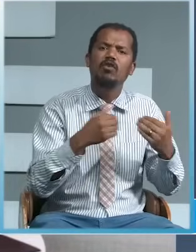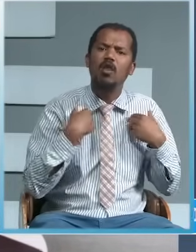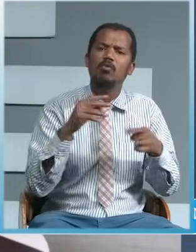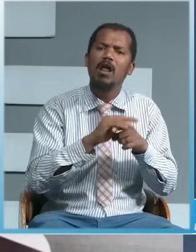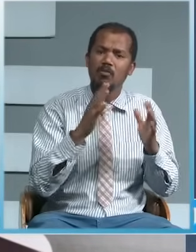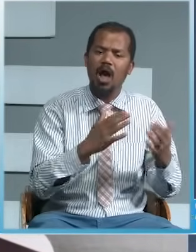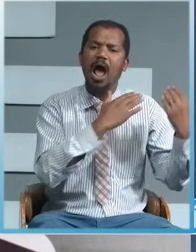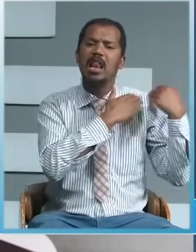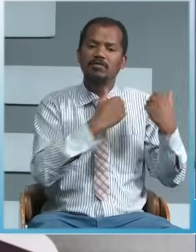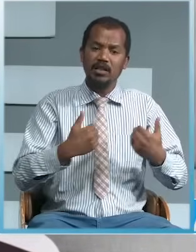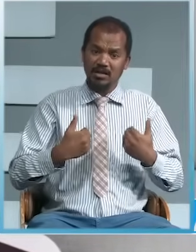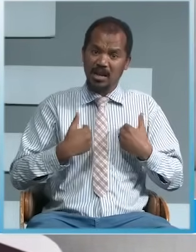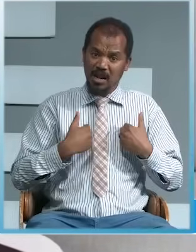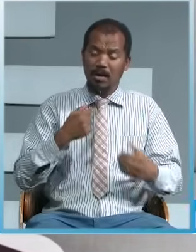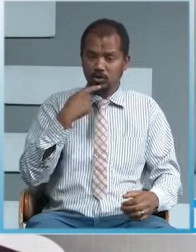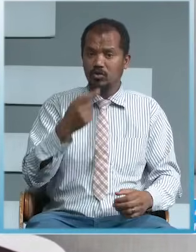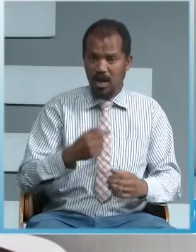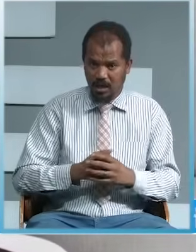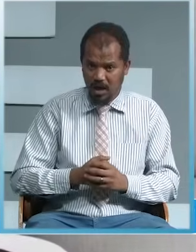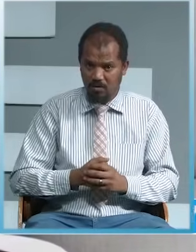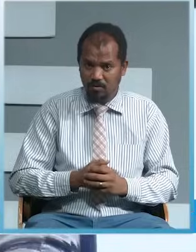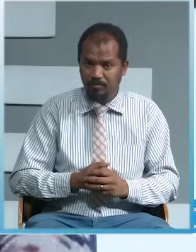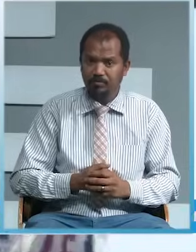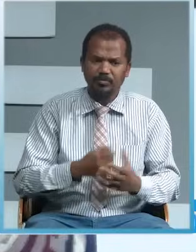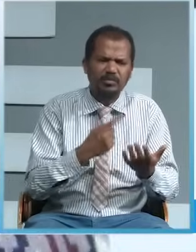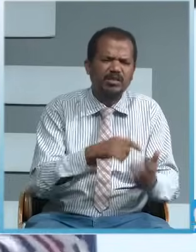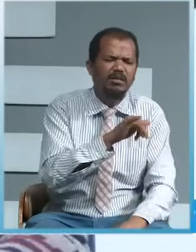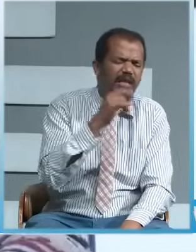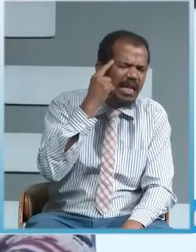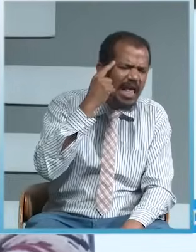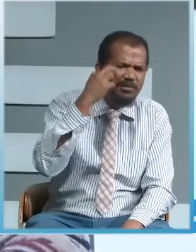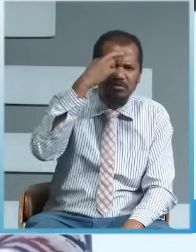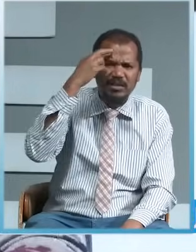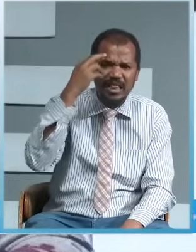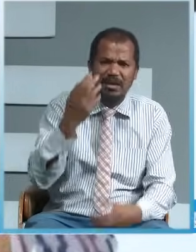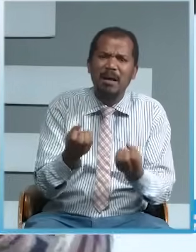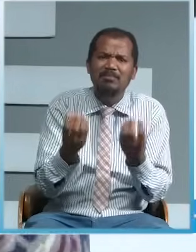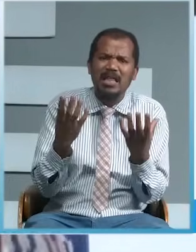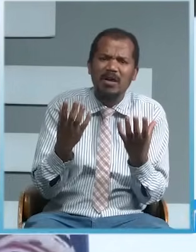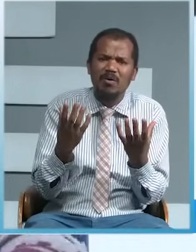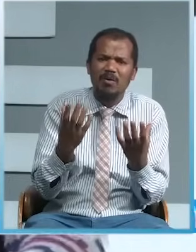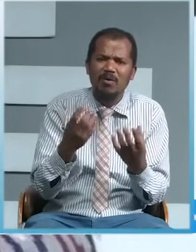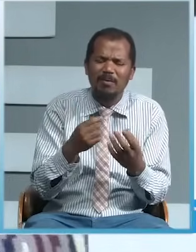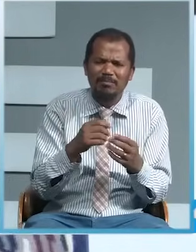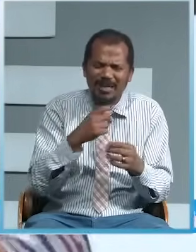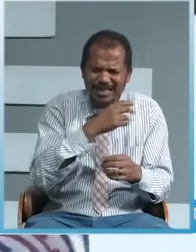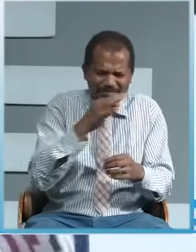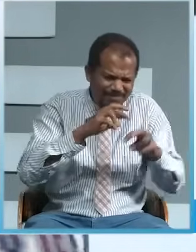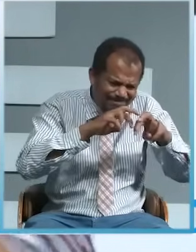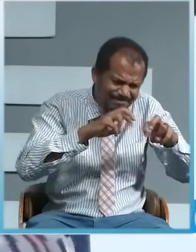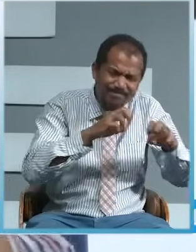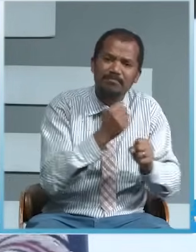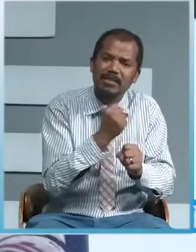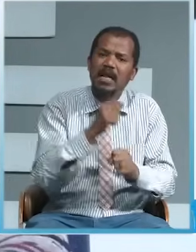ያሉ ሙያተኞች ኃላፊነት እንዳለባቸው ይናገራሉ። እንደዚህ እንዲያስብ ያደረጉት ነገሮችን በአብዛኛው ፈልቅቀሽ